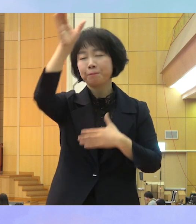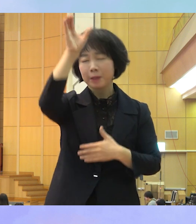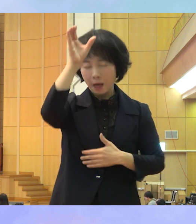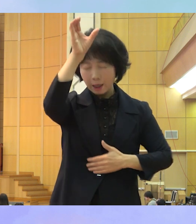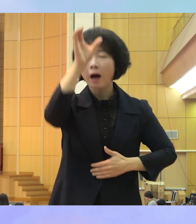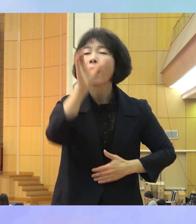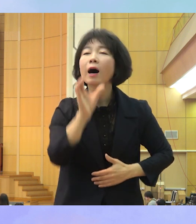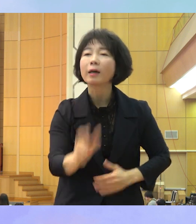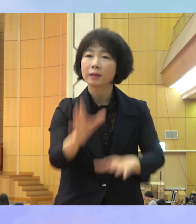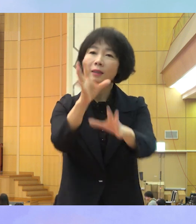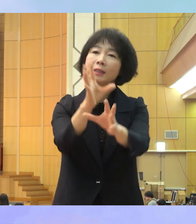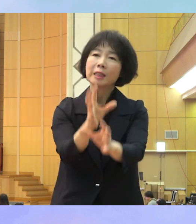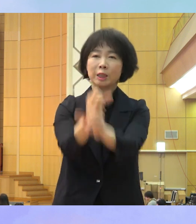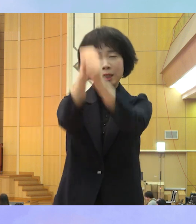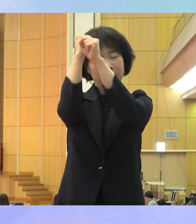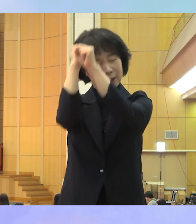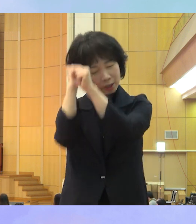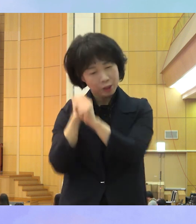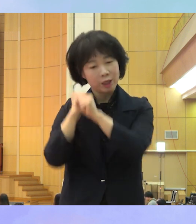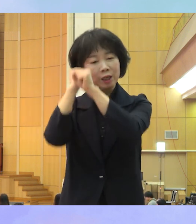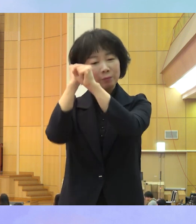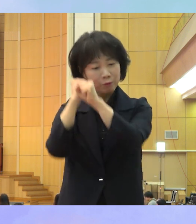주 십자가를